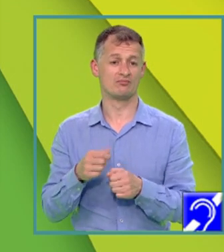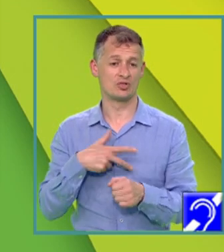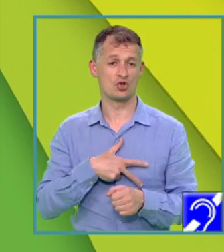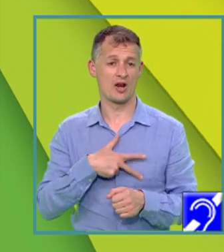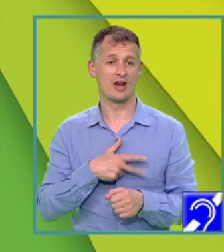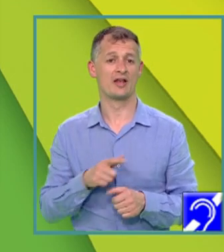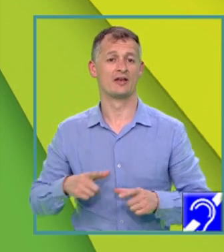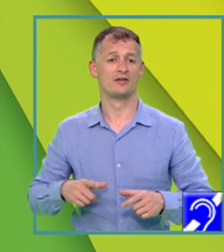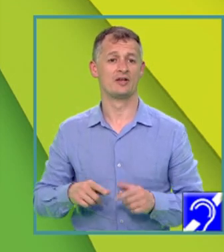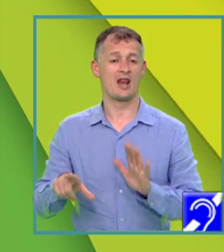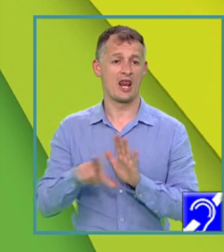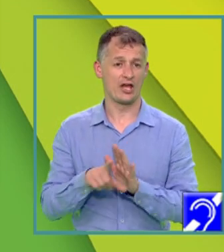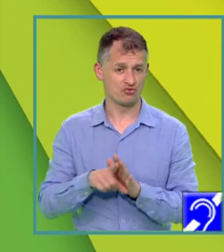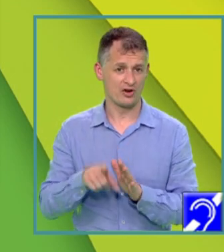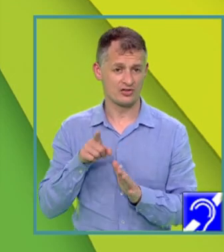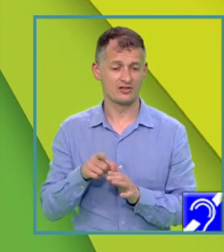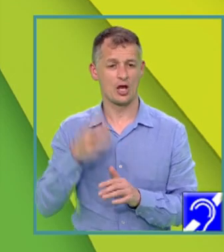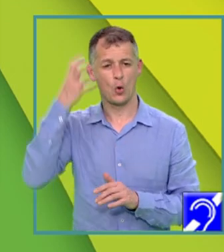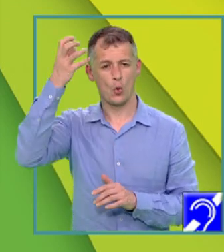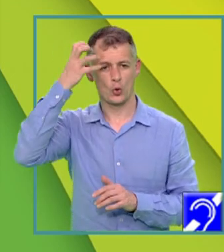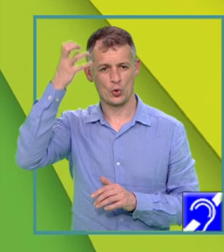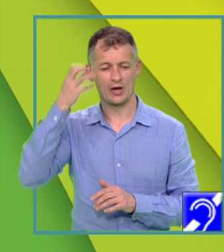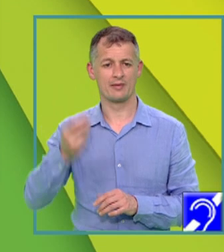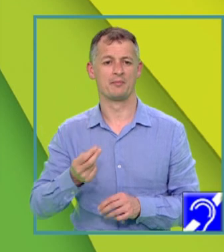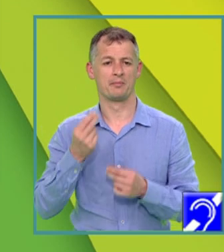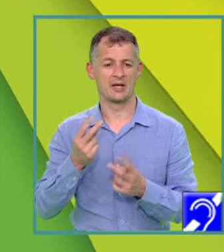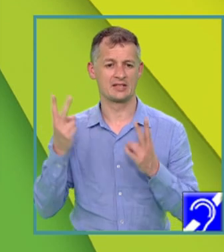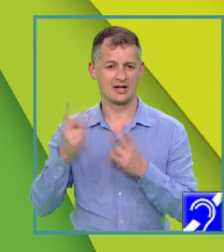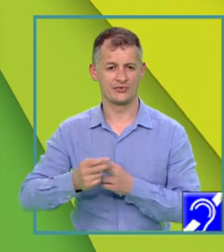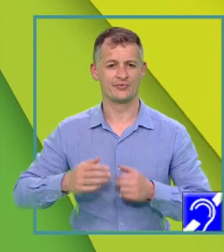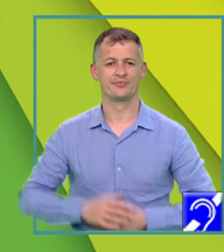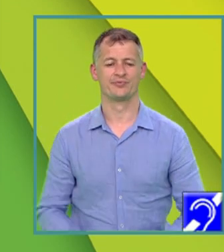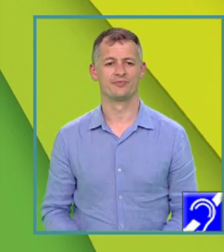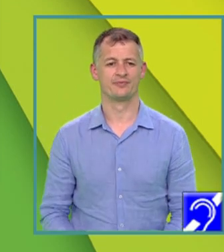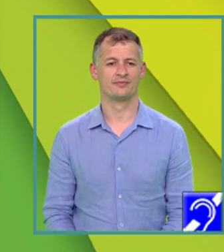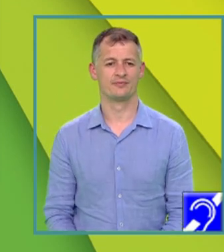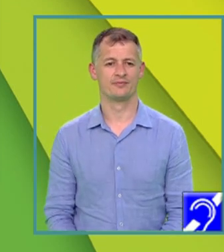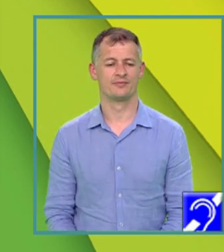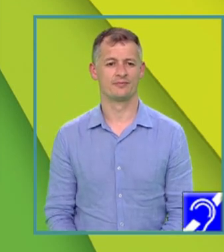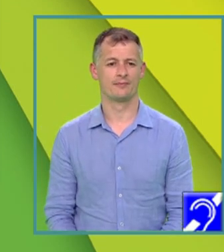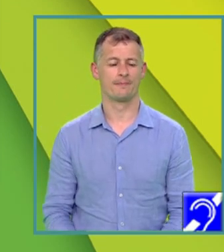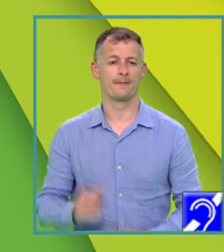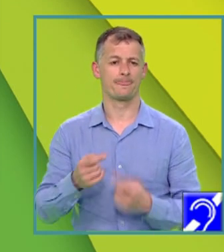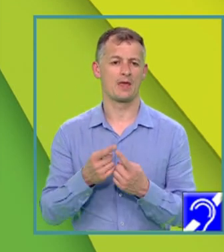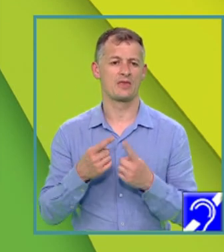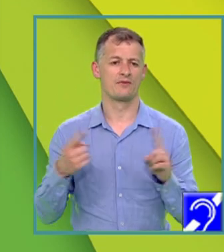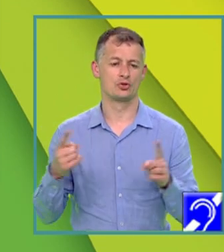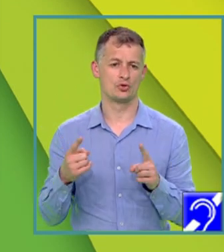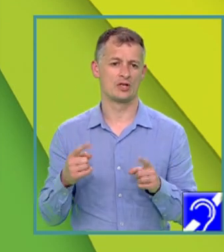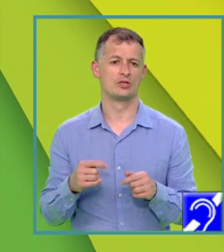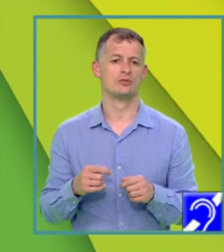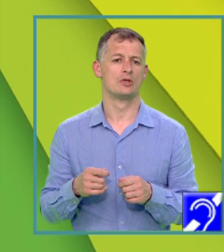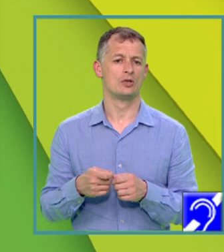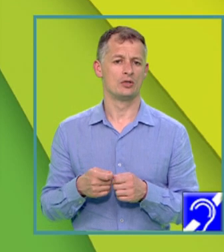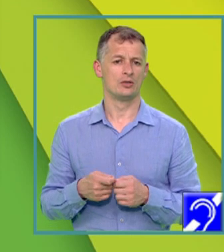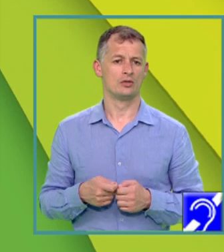îndelungată, legile sociale, culturale bine delimitate, diviziunea socială între conduși și conducători,